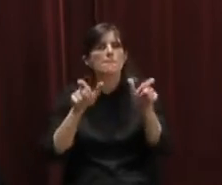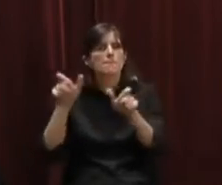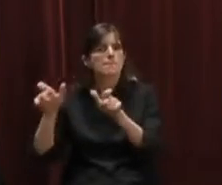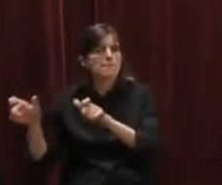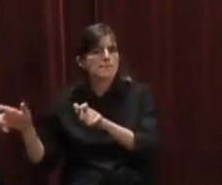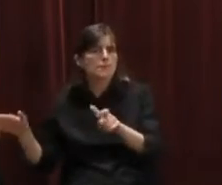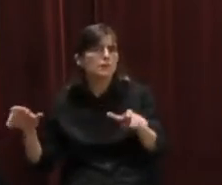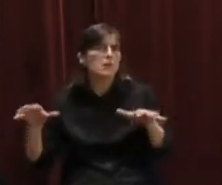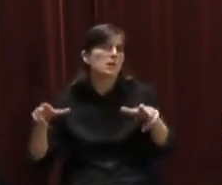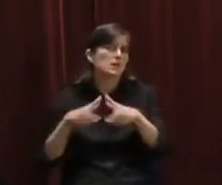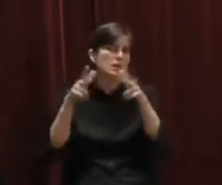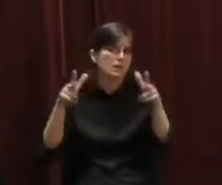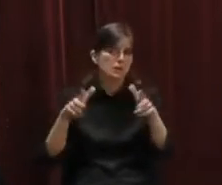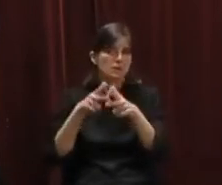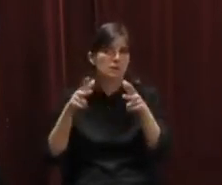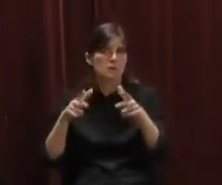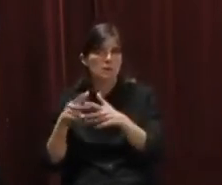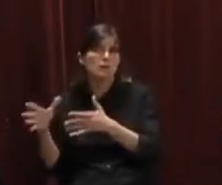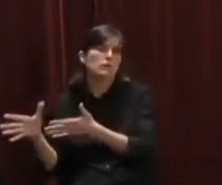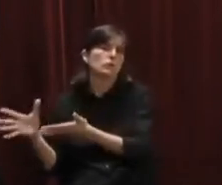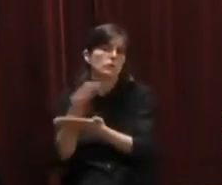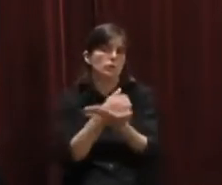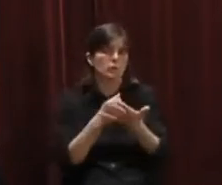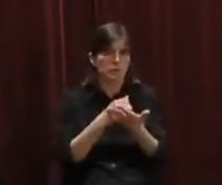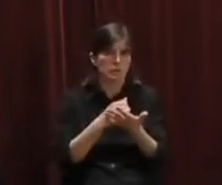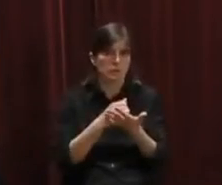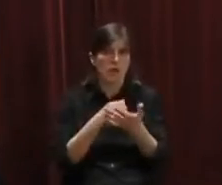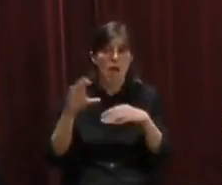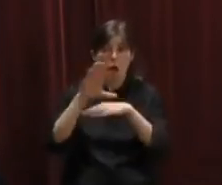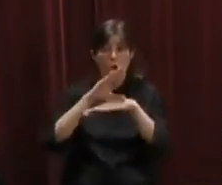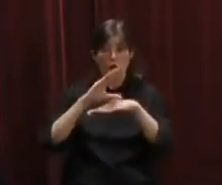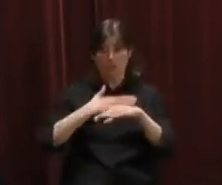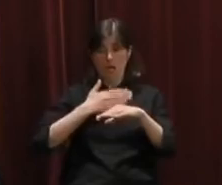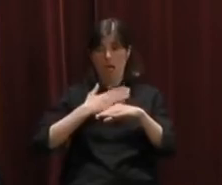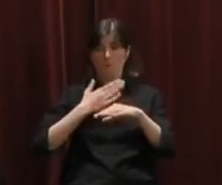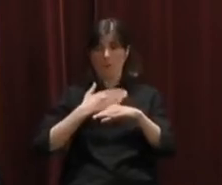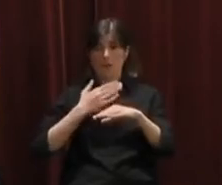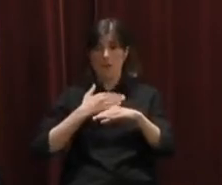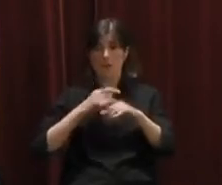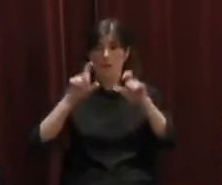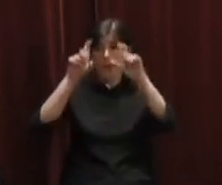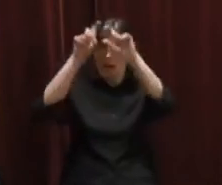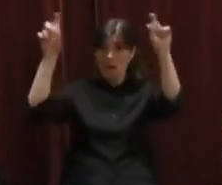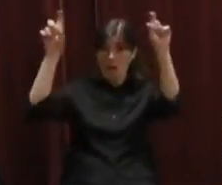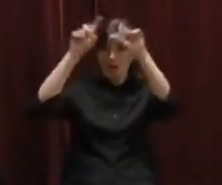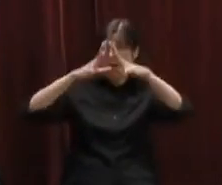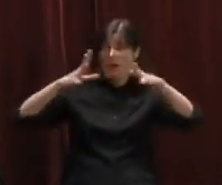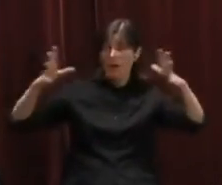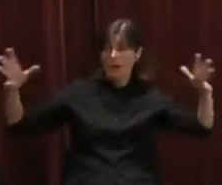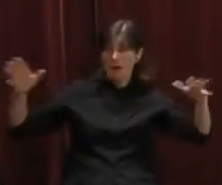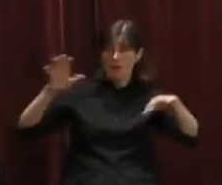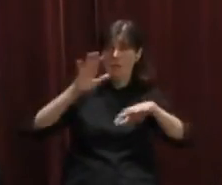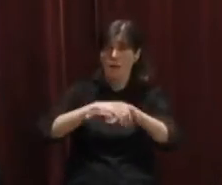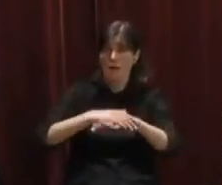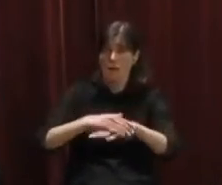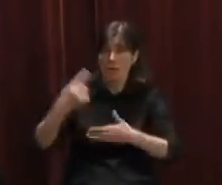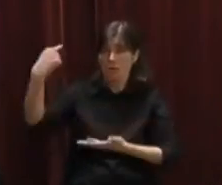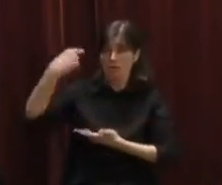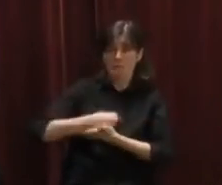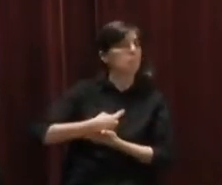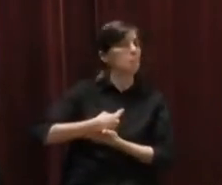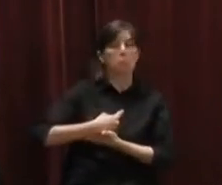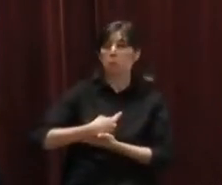entrat a la conselleria a dir allò que han de fer. Aquí hi ha hagut unes polítiques marcades basades en els acords pel canvi. I